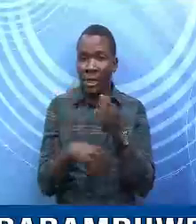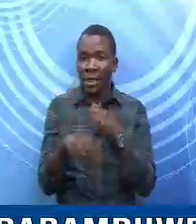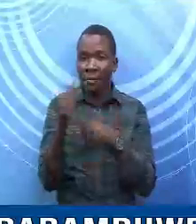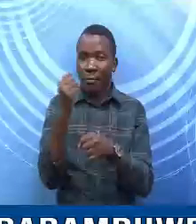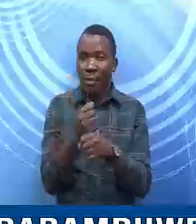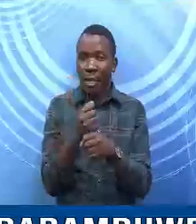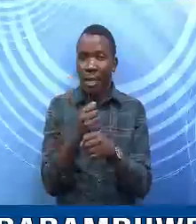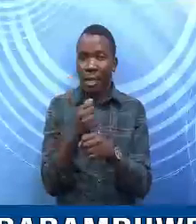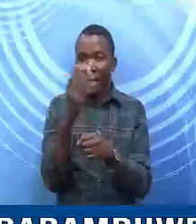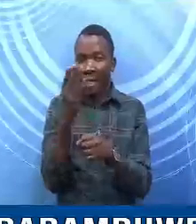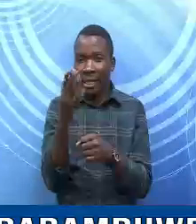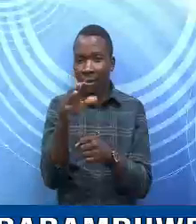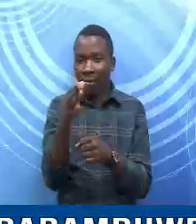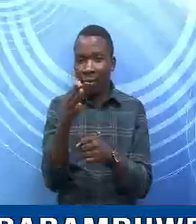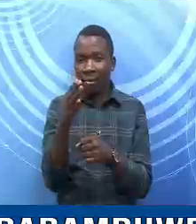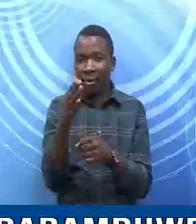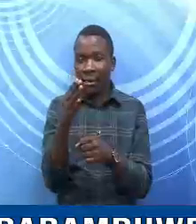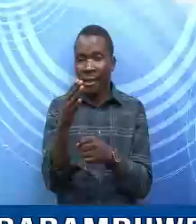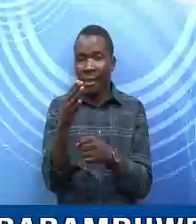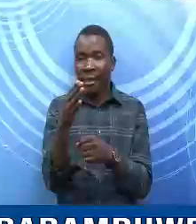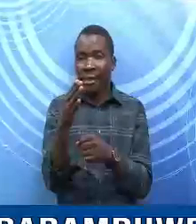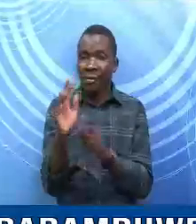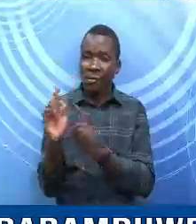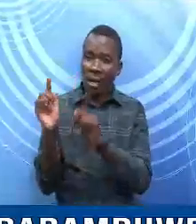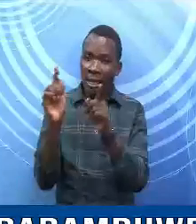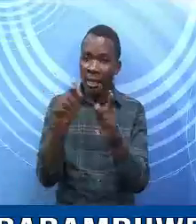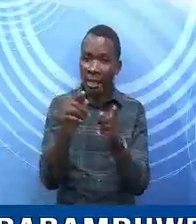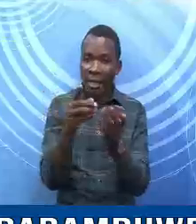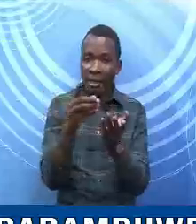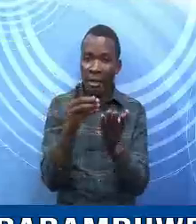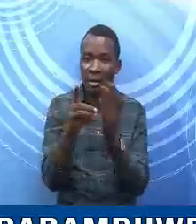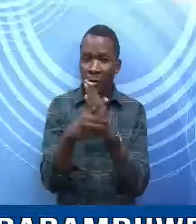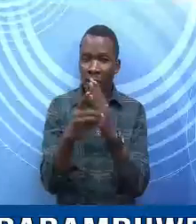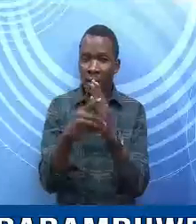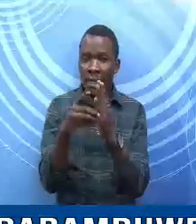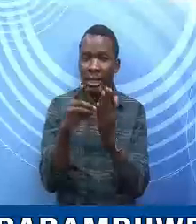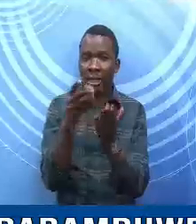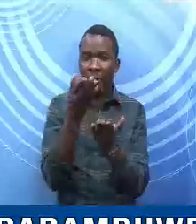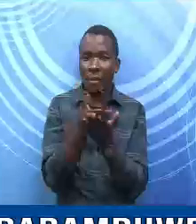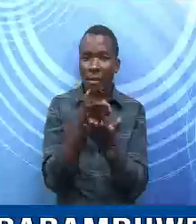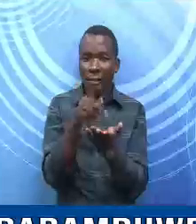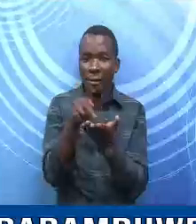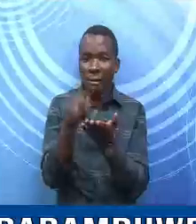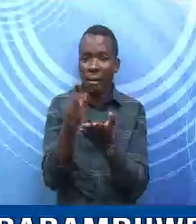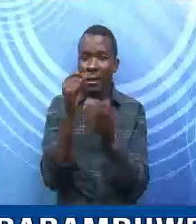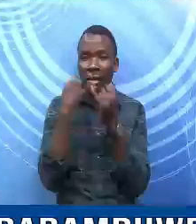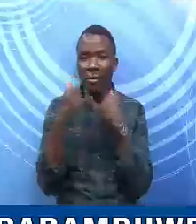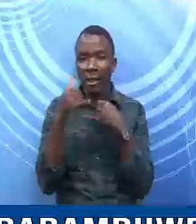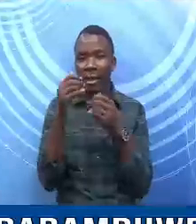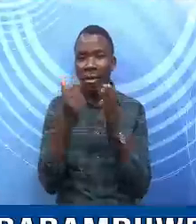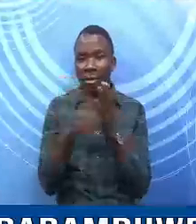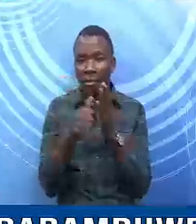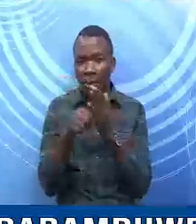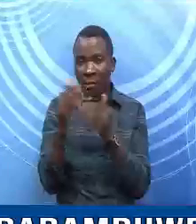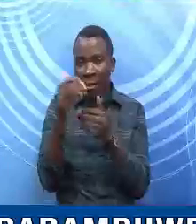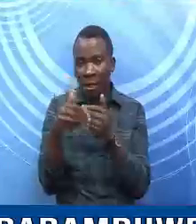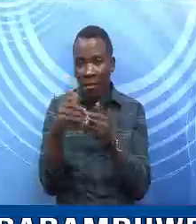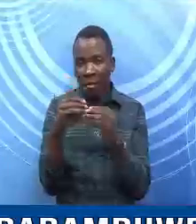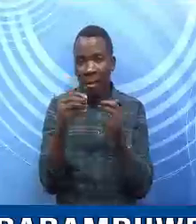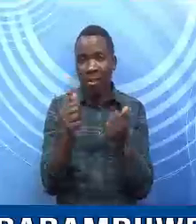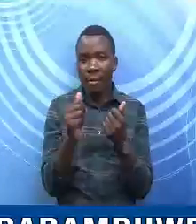ibaye ine, twajya ku karere kwishyuza bakatubwira ngo ibibazo babiri ngo tubandike ibaruwa bagirije